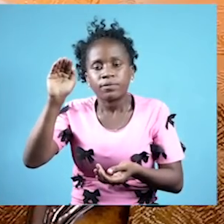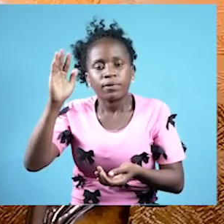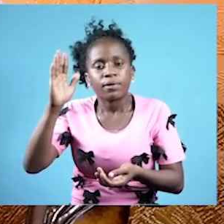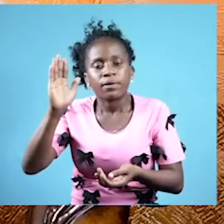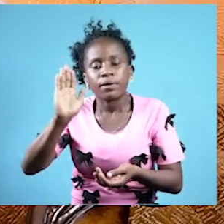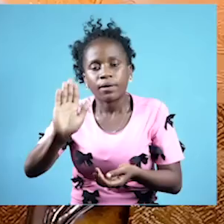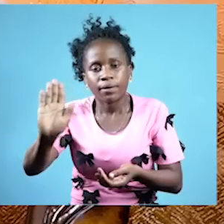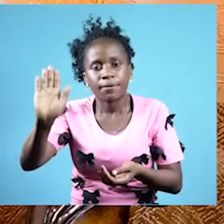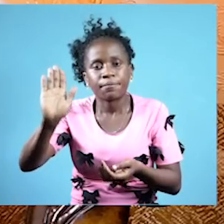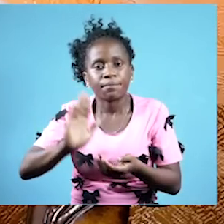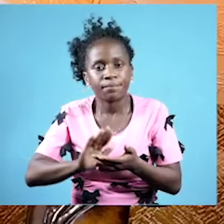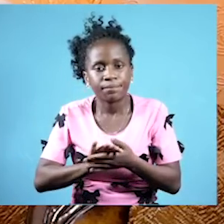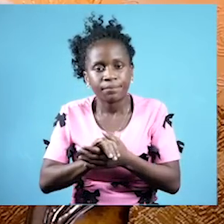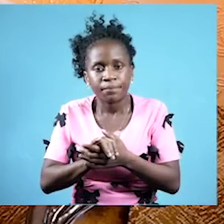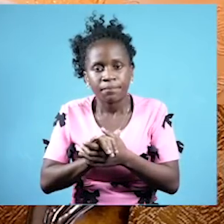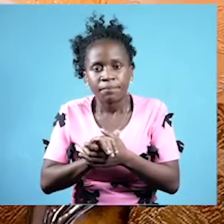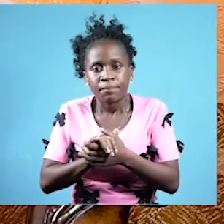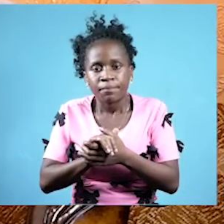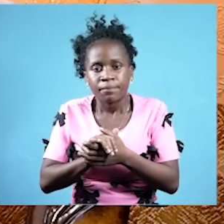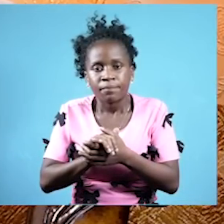safari yake